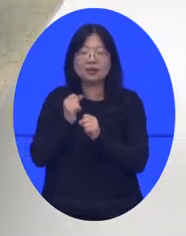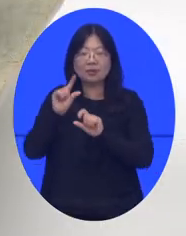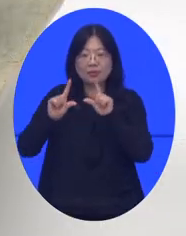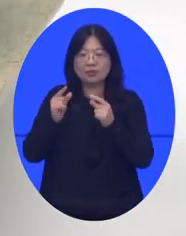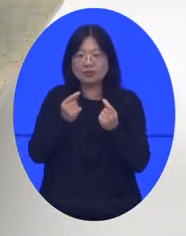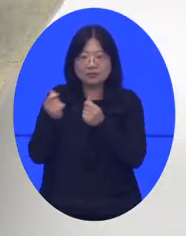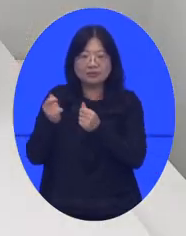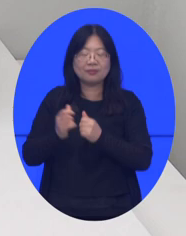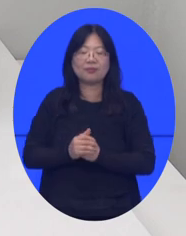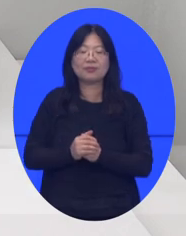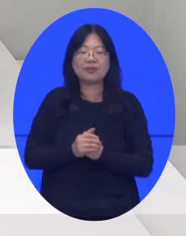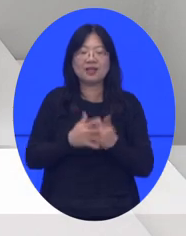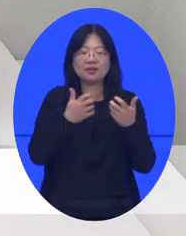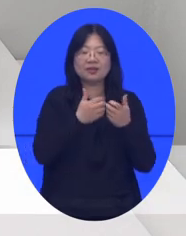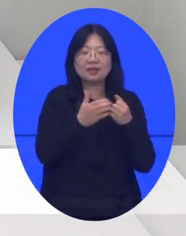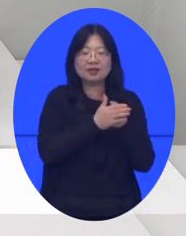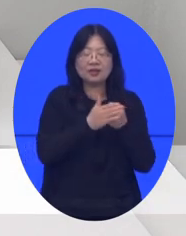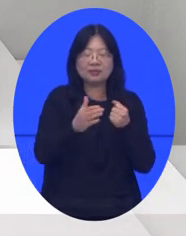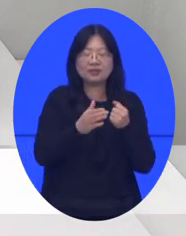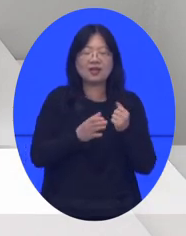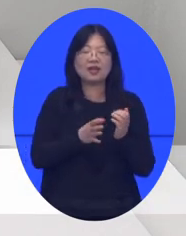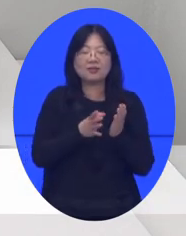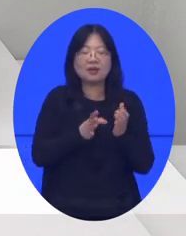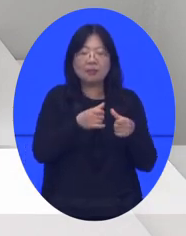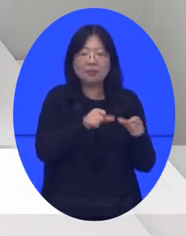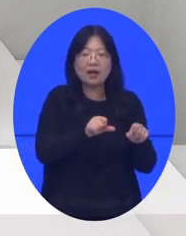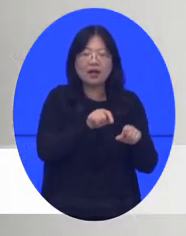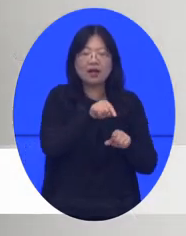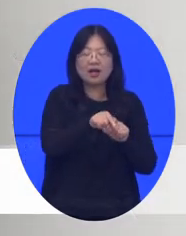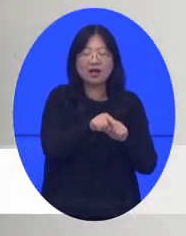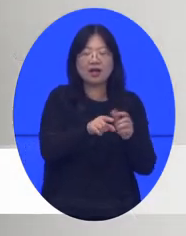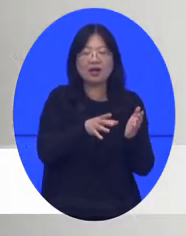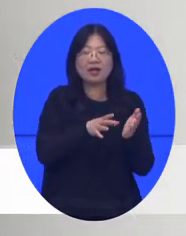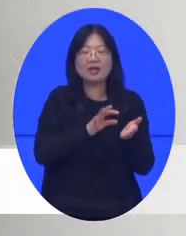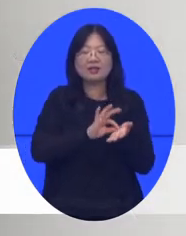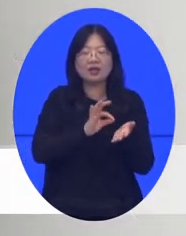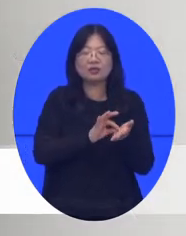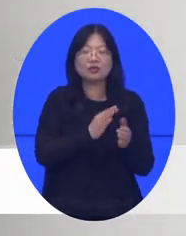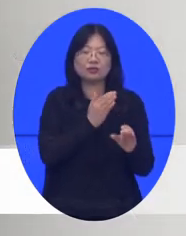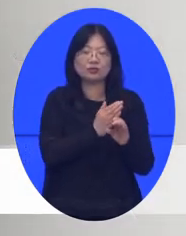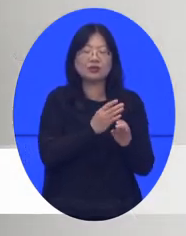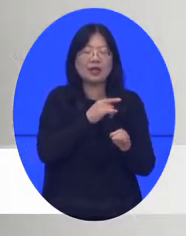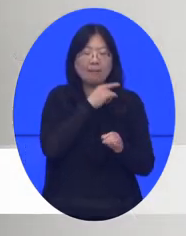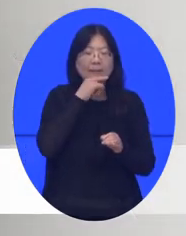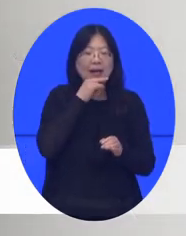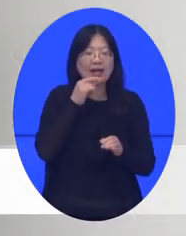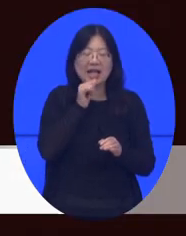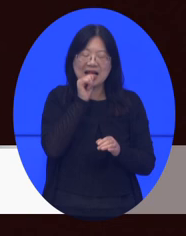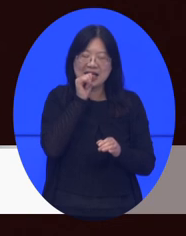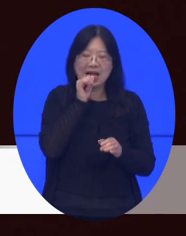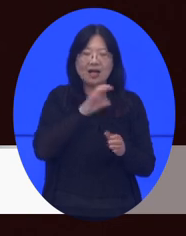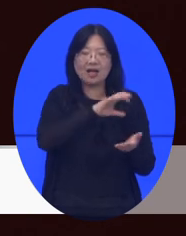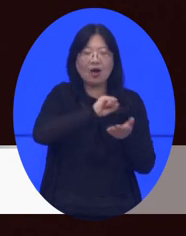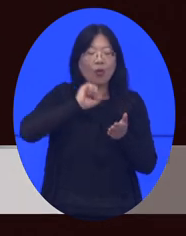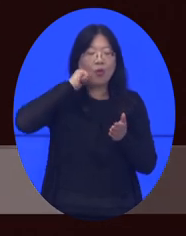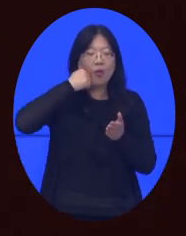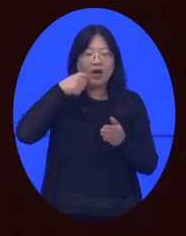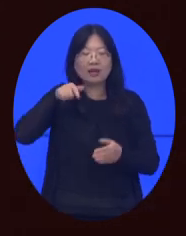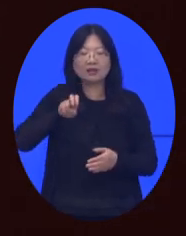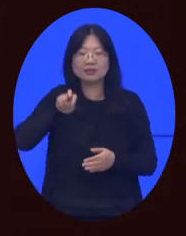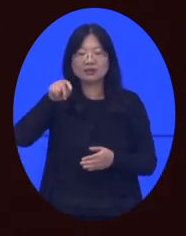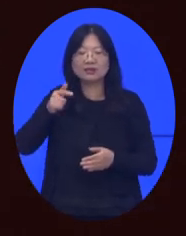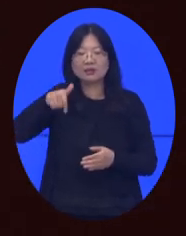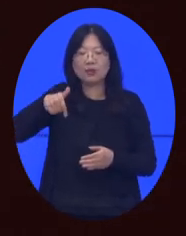부분이 많습니다. 전쟁으로 제기가 훼손되고 제기의 재료가 되는 동해 수입이 어려워지자 금속기를